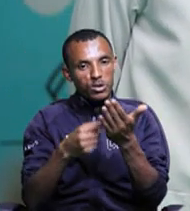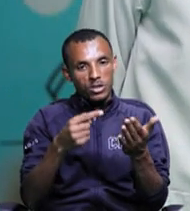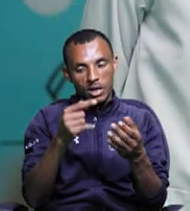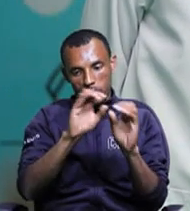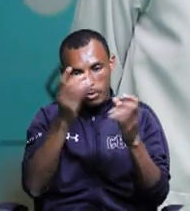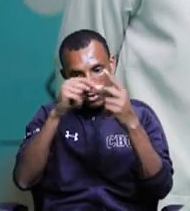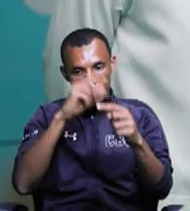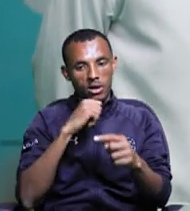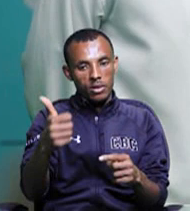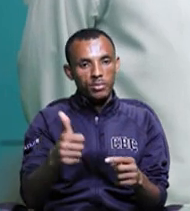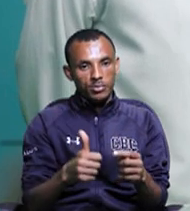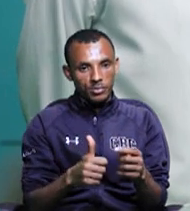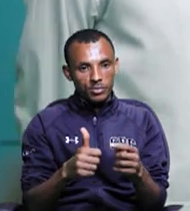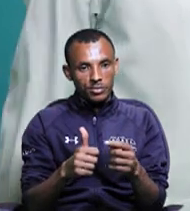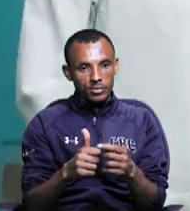መረጃዎች ከምንም የመጡ አይደለም።